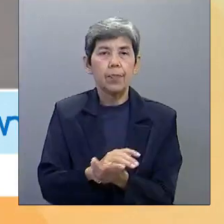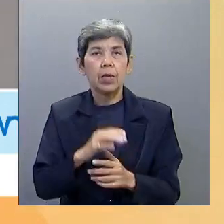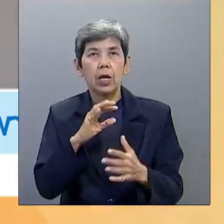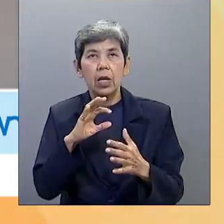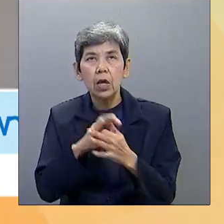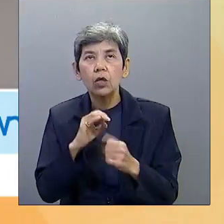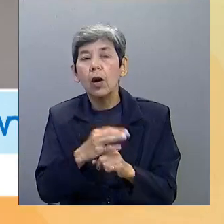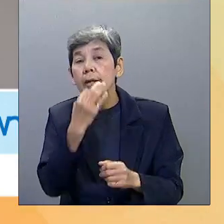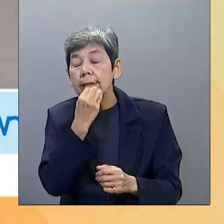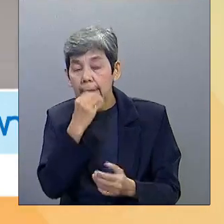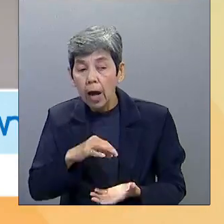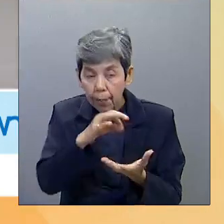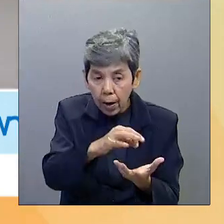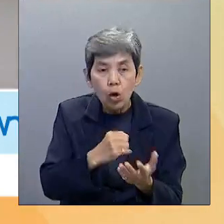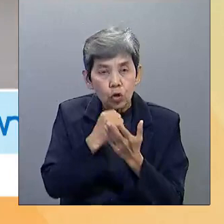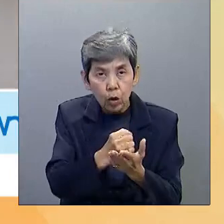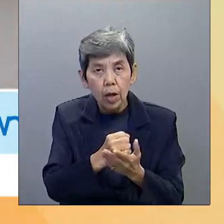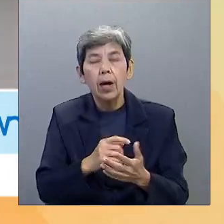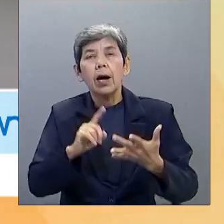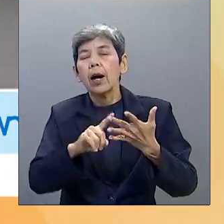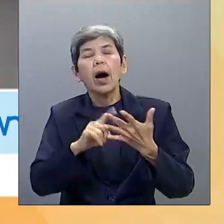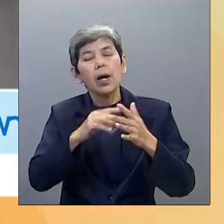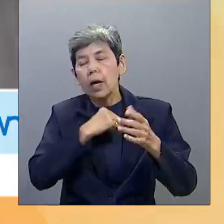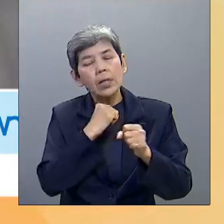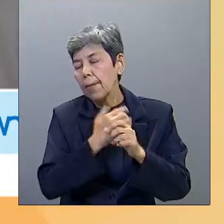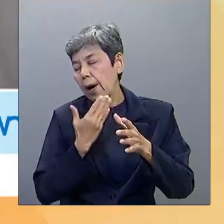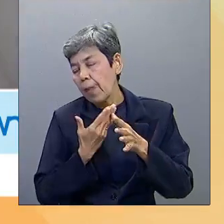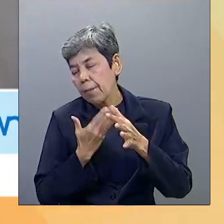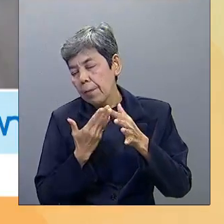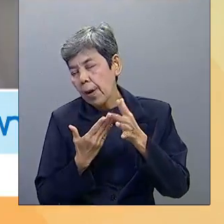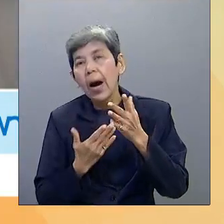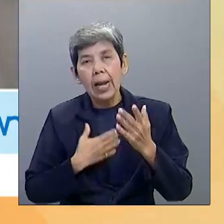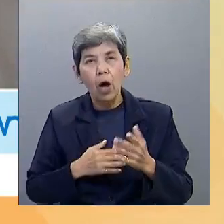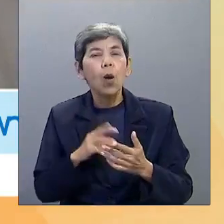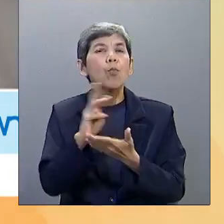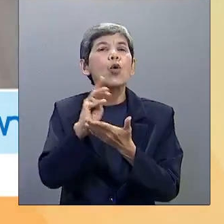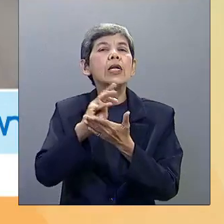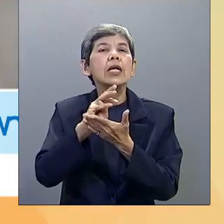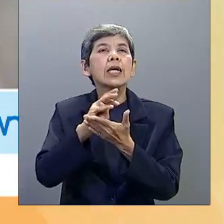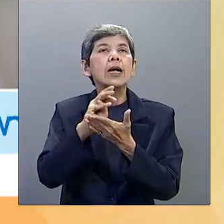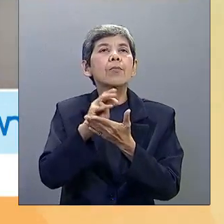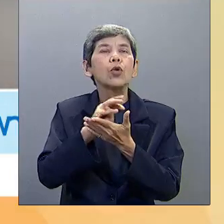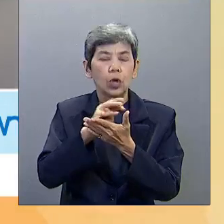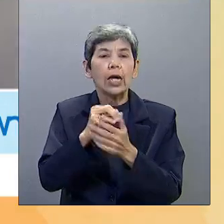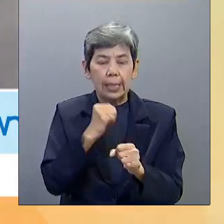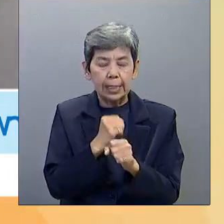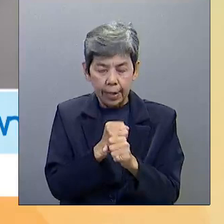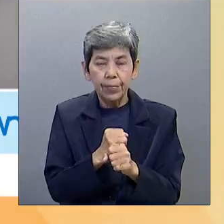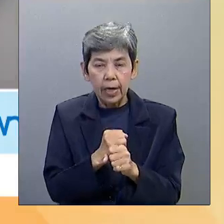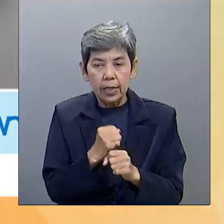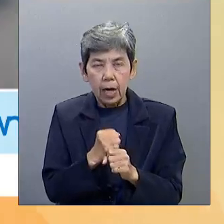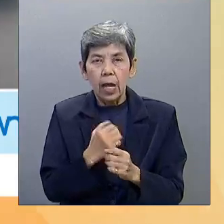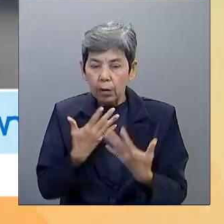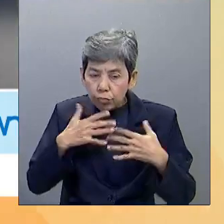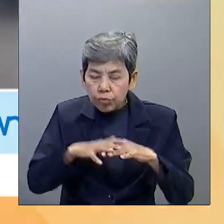ของฟู้ดต่างๆก็เข้ามาสเต็ปเรื่องอะไรต่าง ๆ เราแค่เหมือนกลางสเต็ปใช่กลางเม